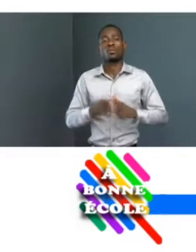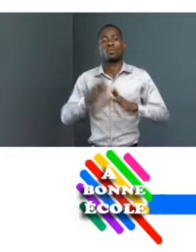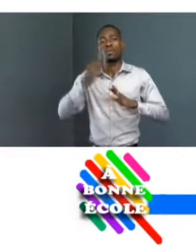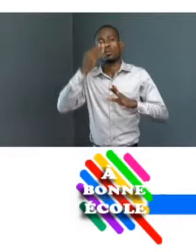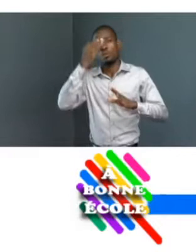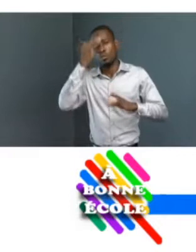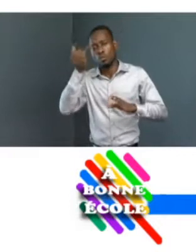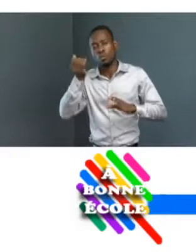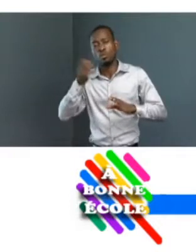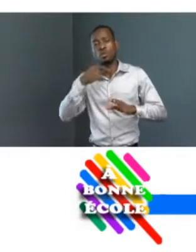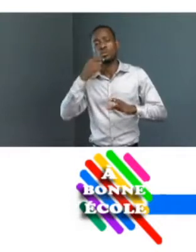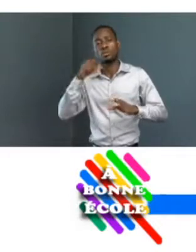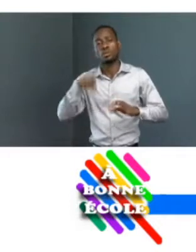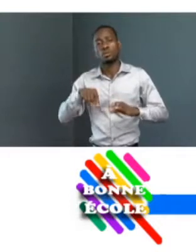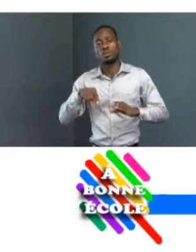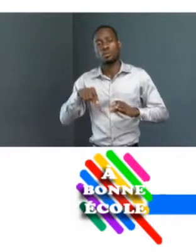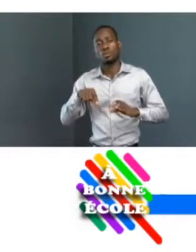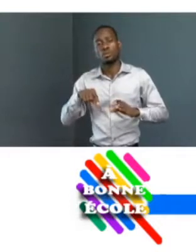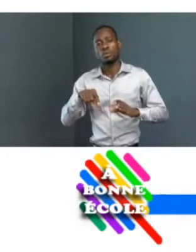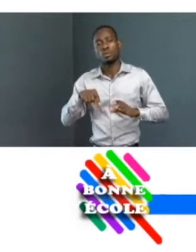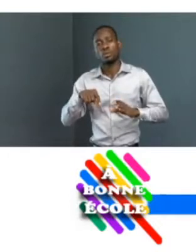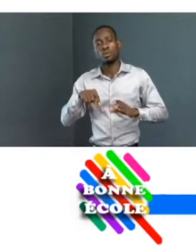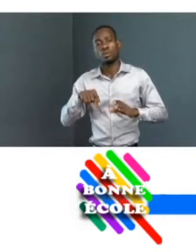Pourquoi dit-on que